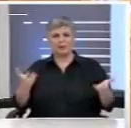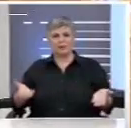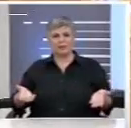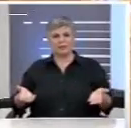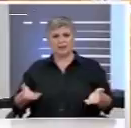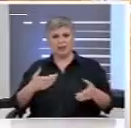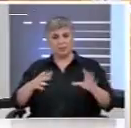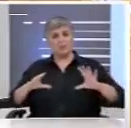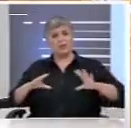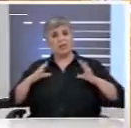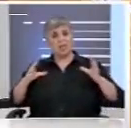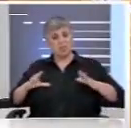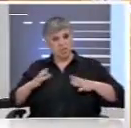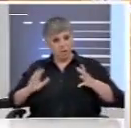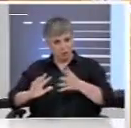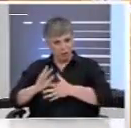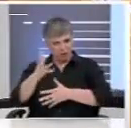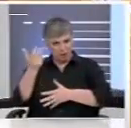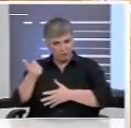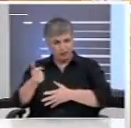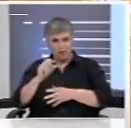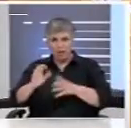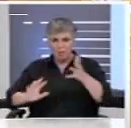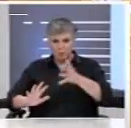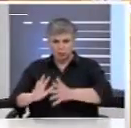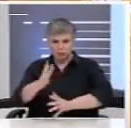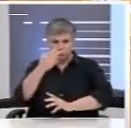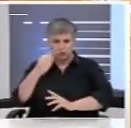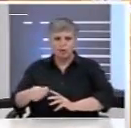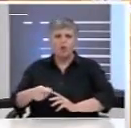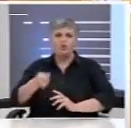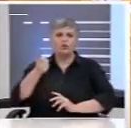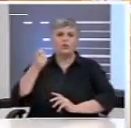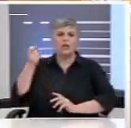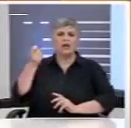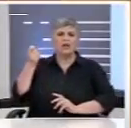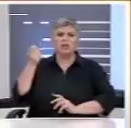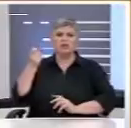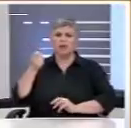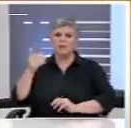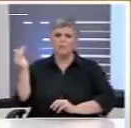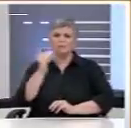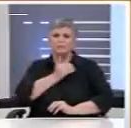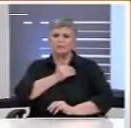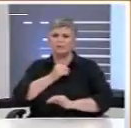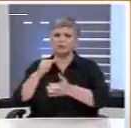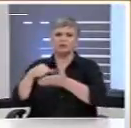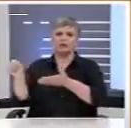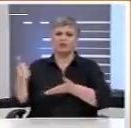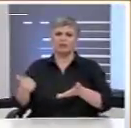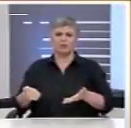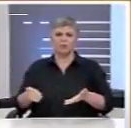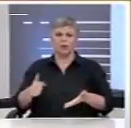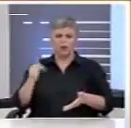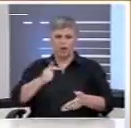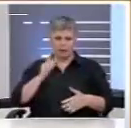ανάπτυξη? Προφανώς, άμα έχουμε πολύ καλή ανάπτυξη, δεν χρειαζόμαστε τόσο πολύ ελάφρυνση του χρέους. Είναι κάποιος που το θεωρεί παράλογο αυτό? Αυτό